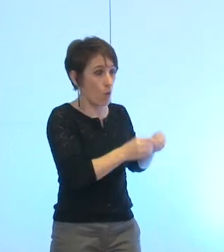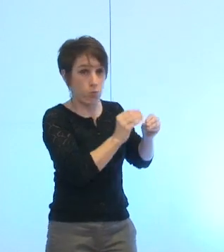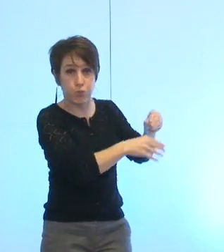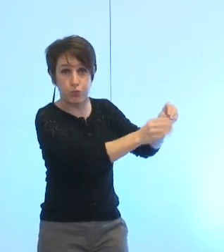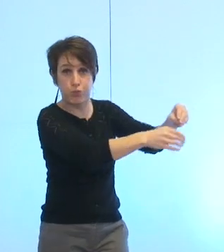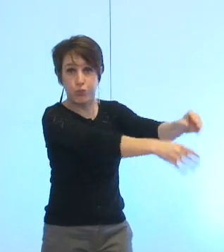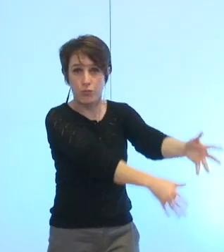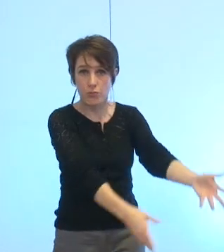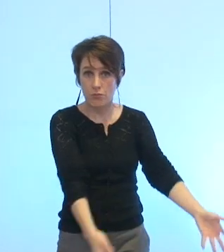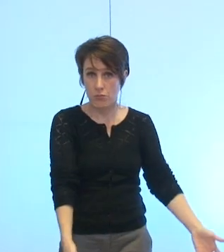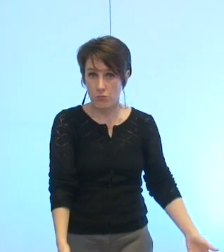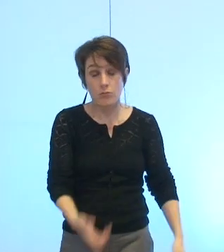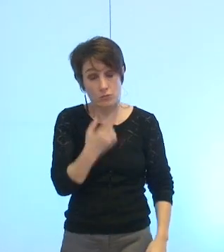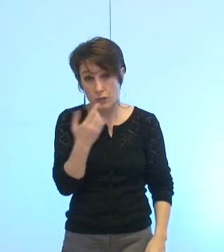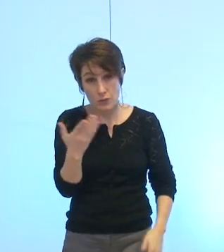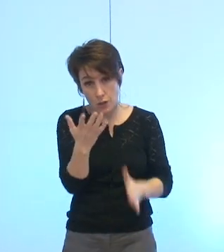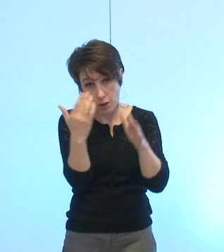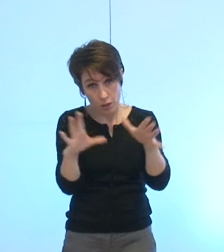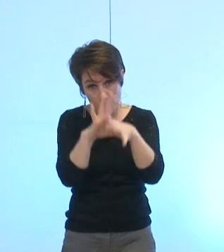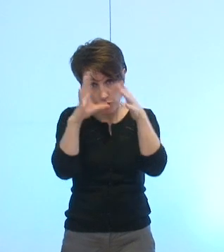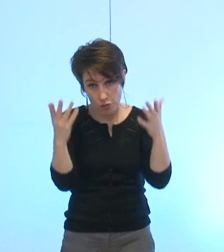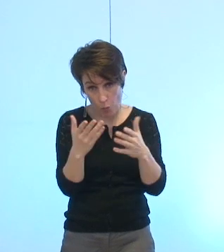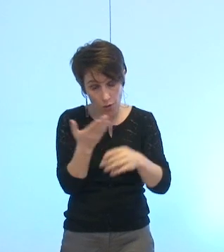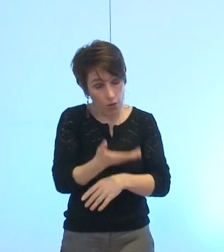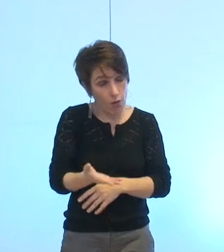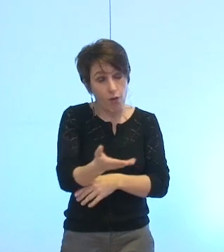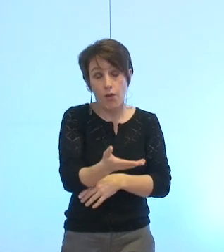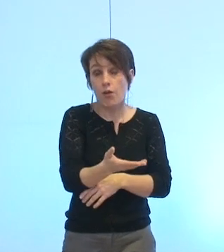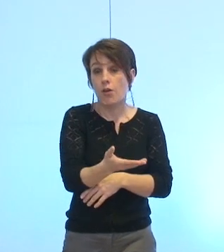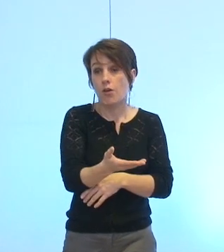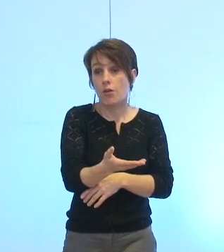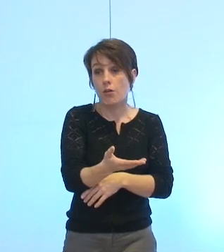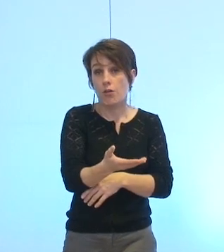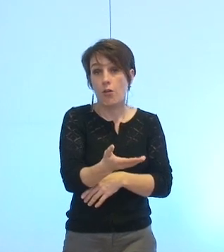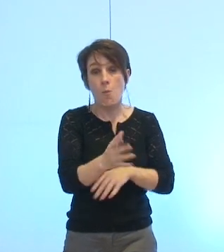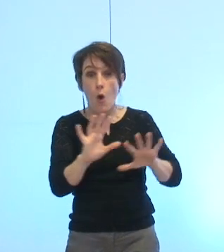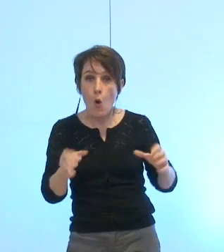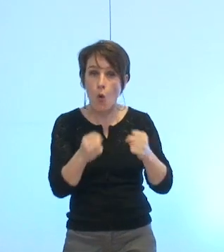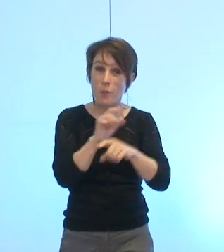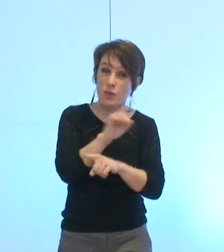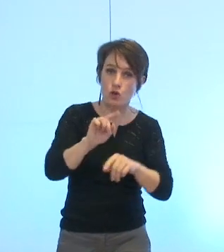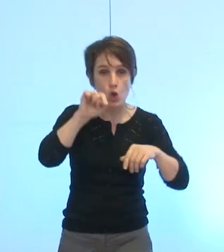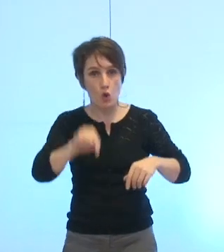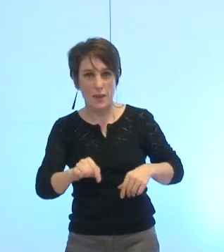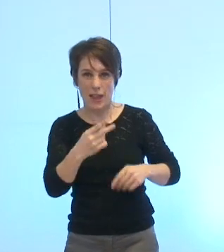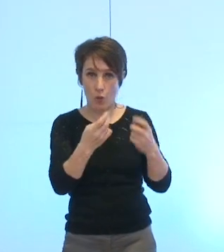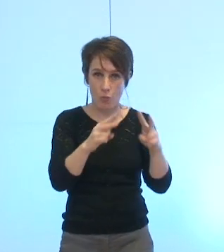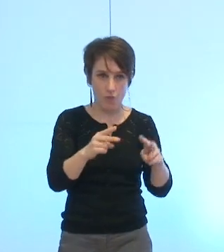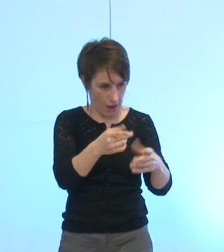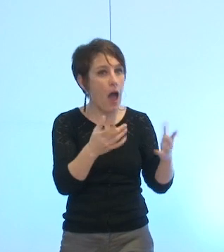a privilégié le fait de financer des compétences non obligatoires de la ville